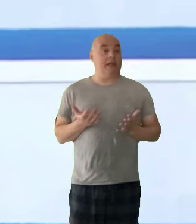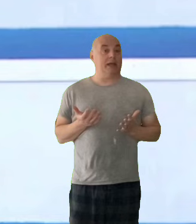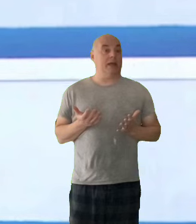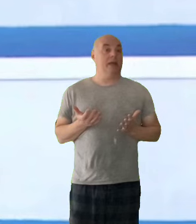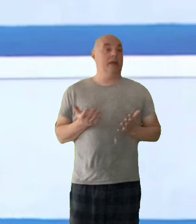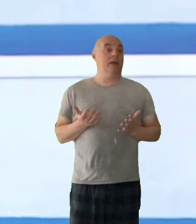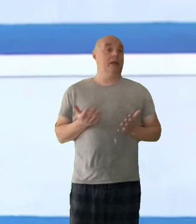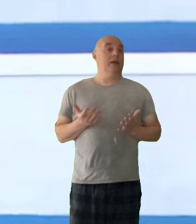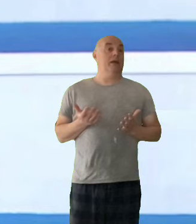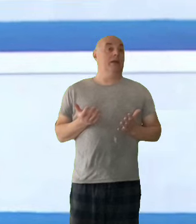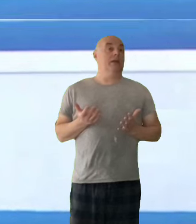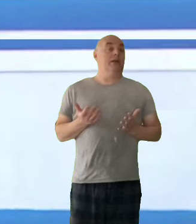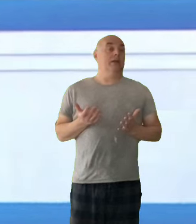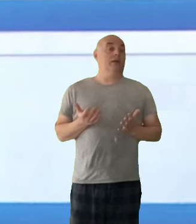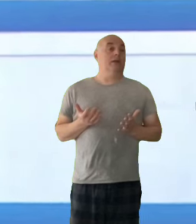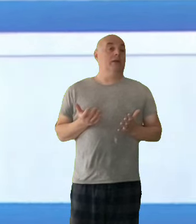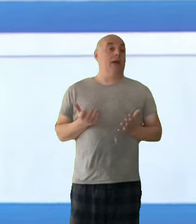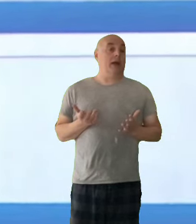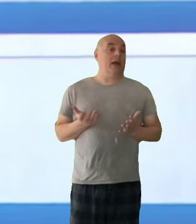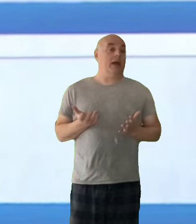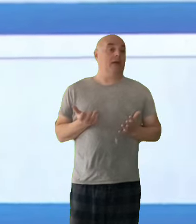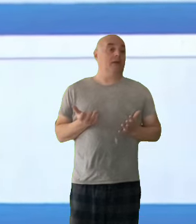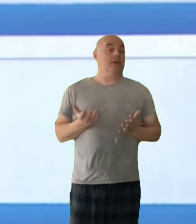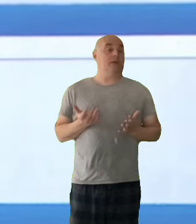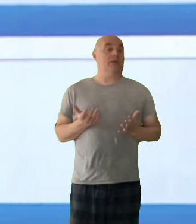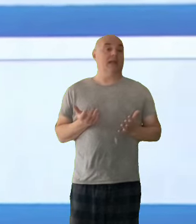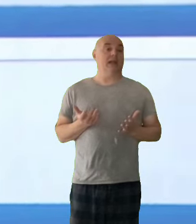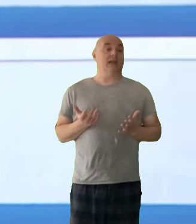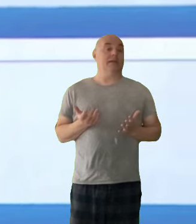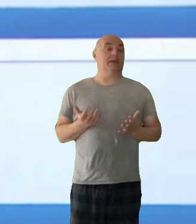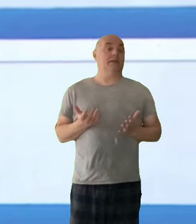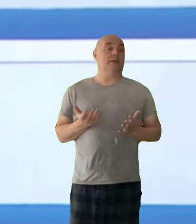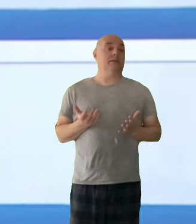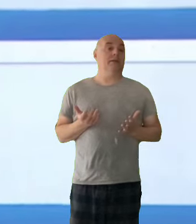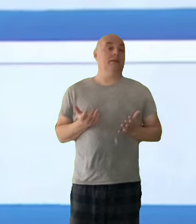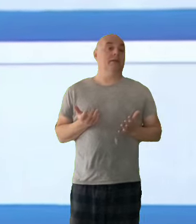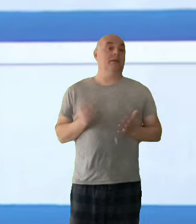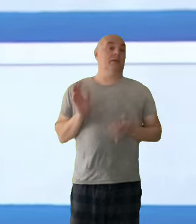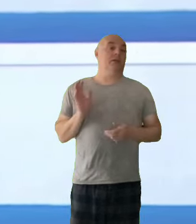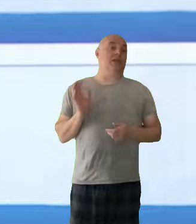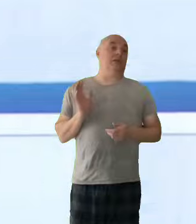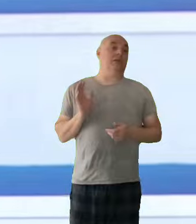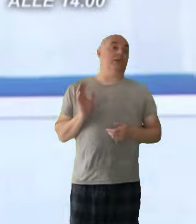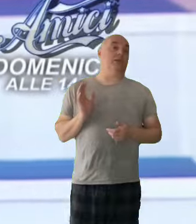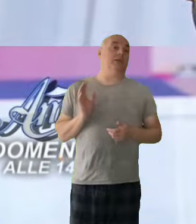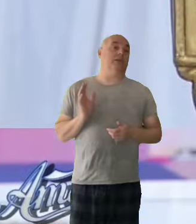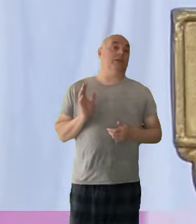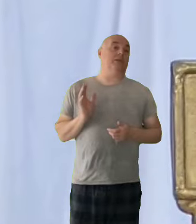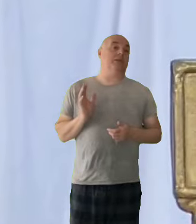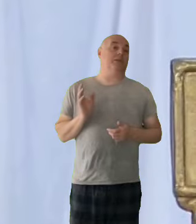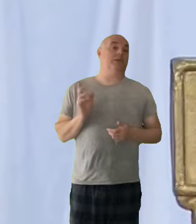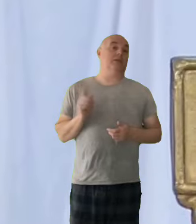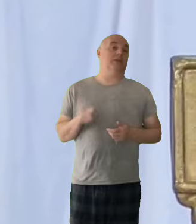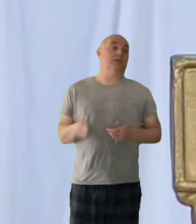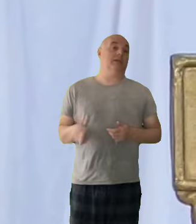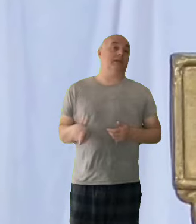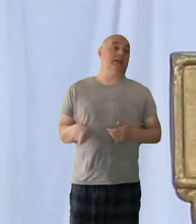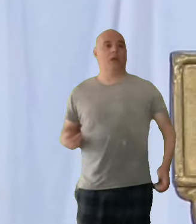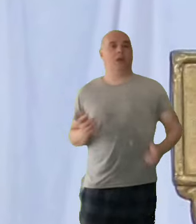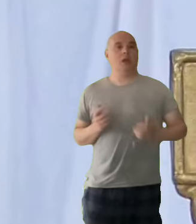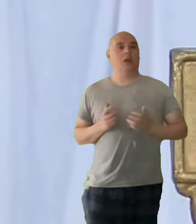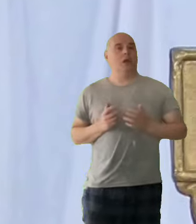Luciano Maria De Filippi fa notare a Tina che c'è stato un errore e che Tiziana si è ritrovata a dover pagare i calici di